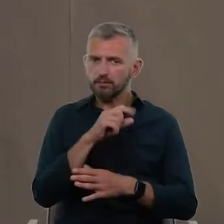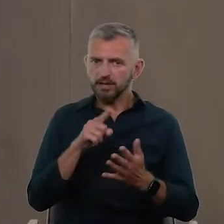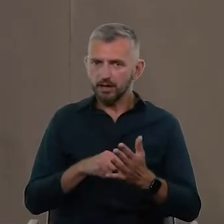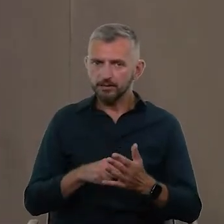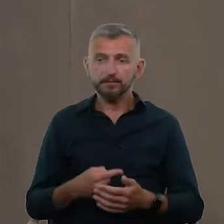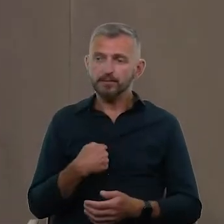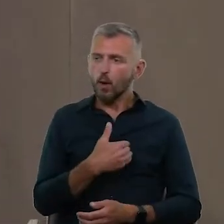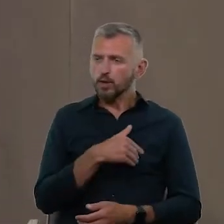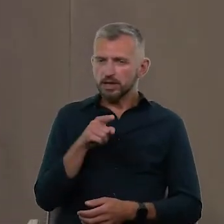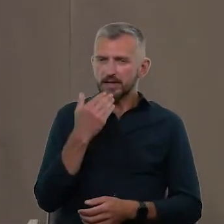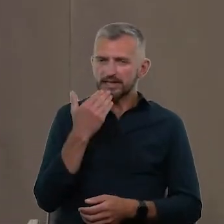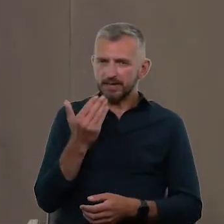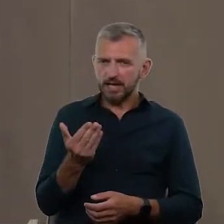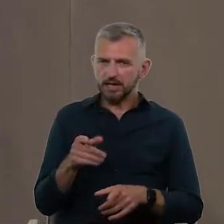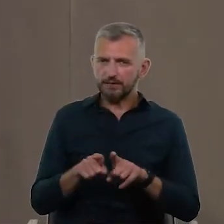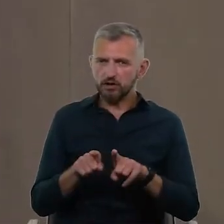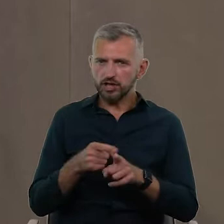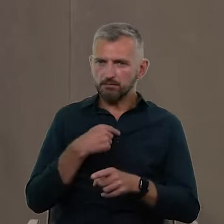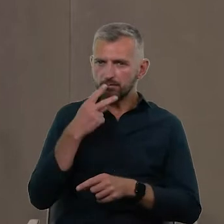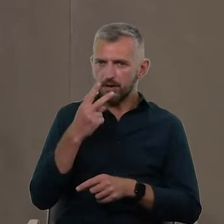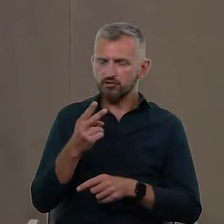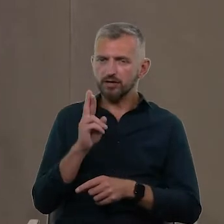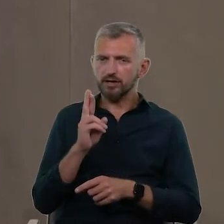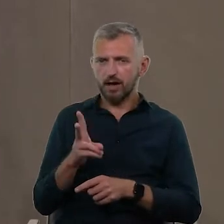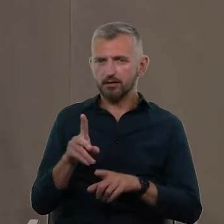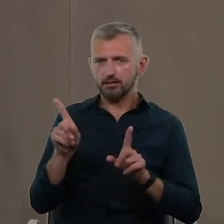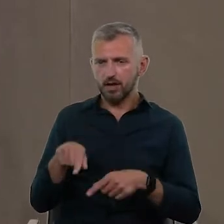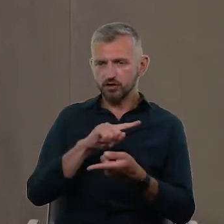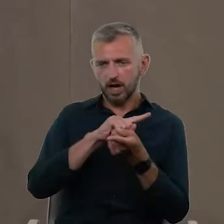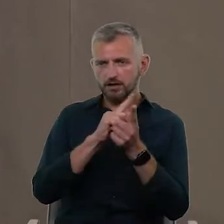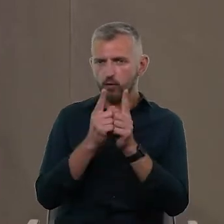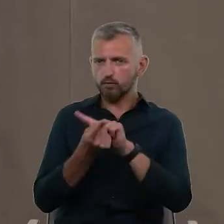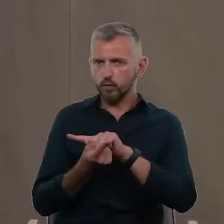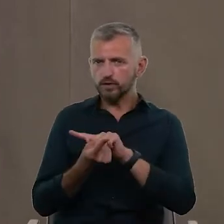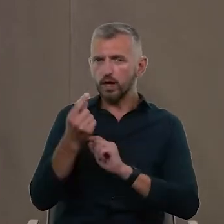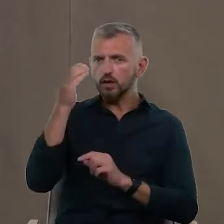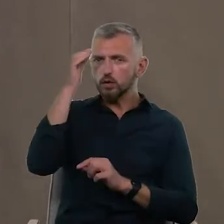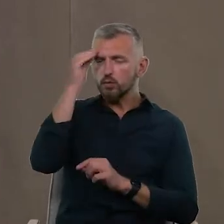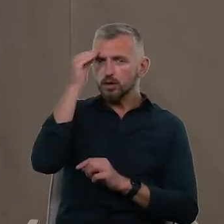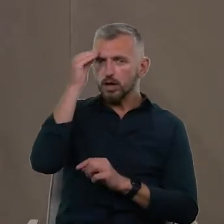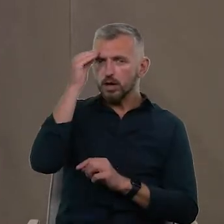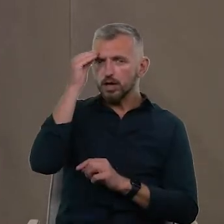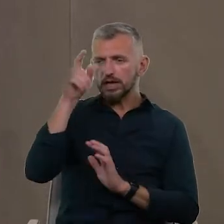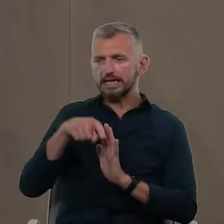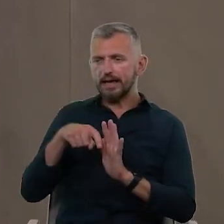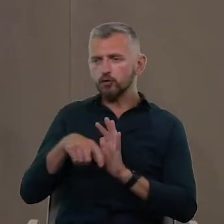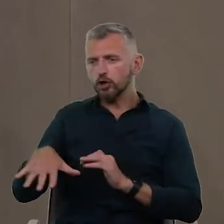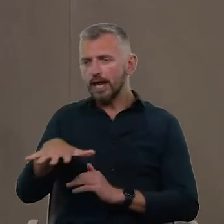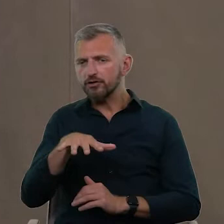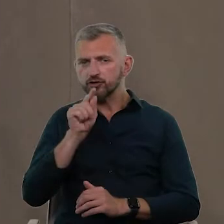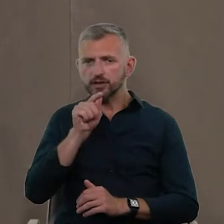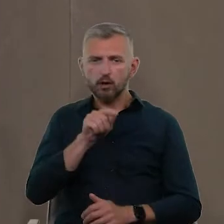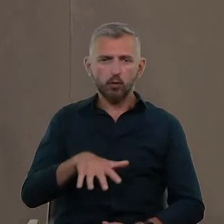я хотіла тебе запитати, все ж таки ми бачили, як теж трансформується думка і на Донеччині, і на